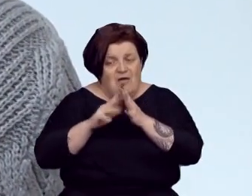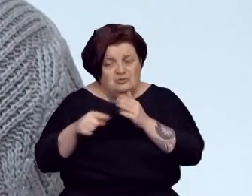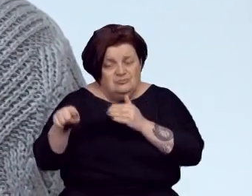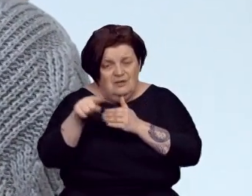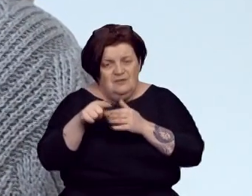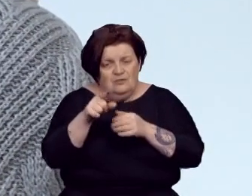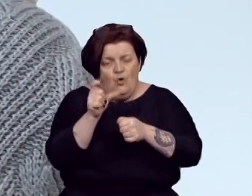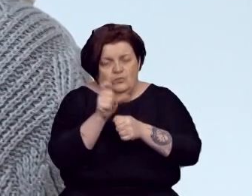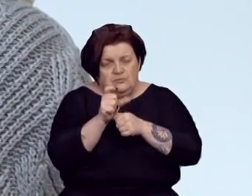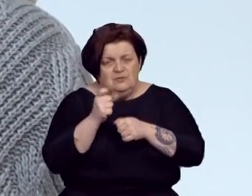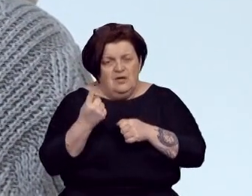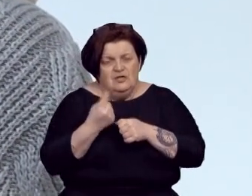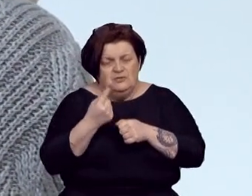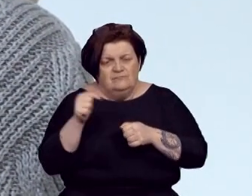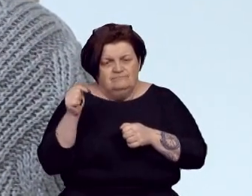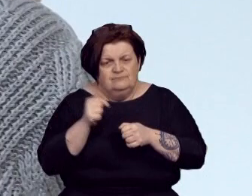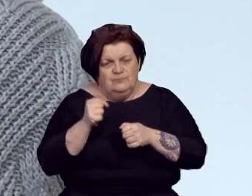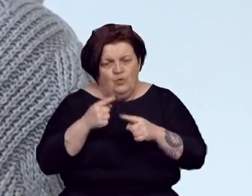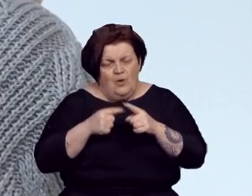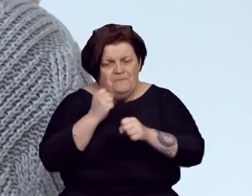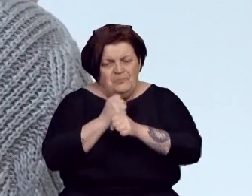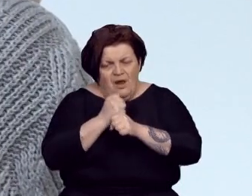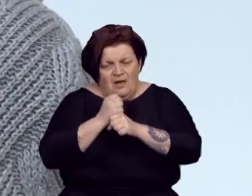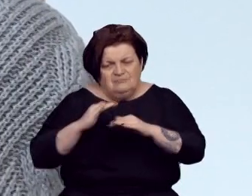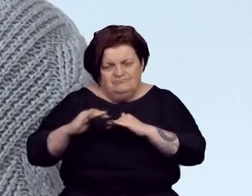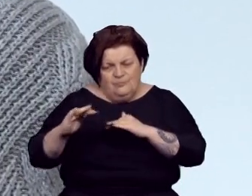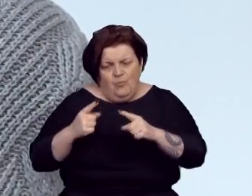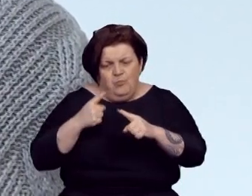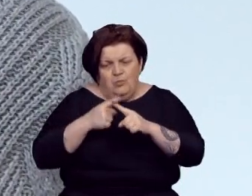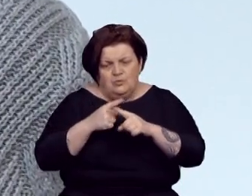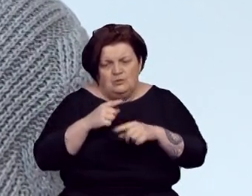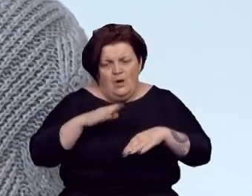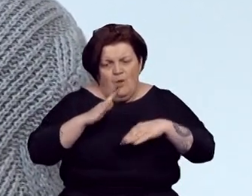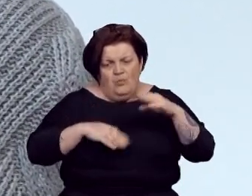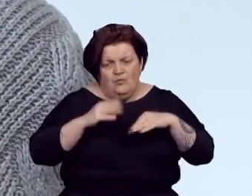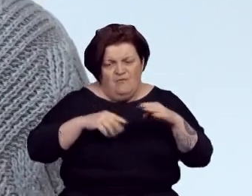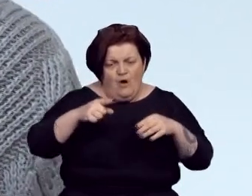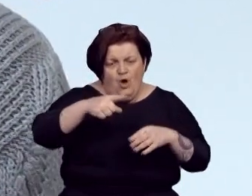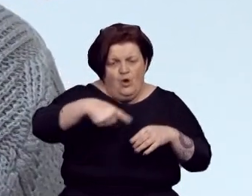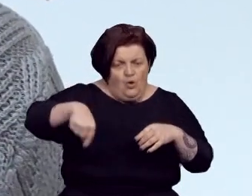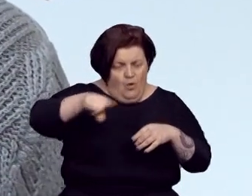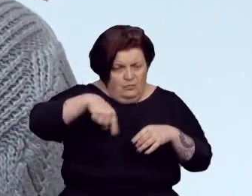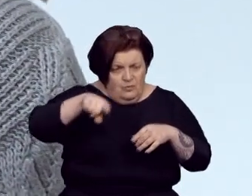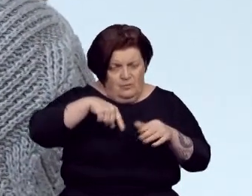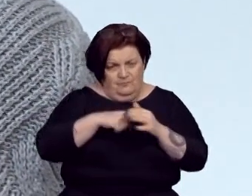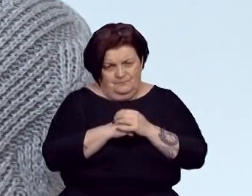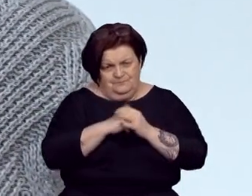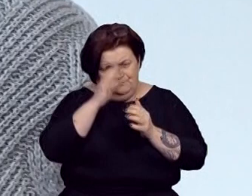ten odcinek też jeszcze tutaj wymaga troszeczkę prac bitumicznych plus budowa tego ronda u zbiegu ulicy Południowej i